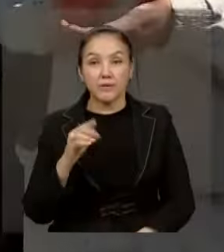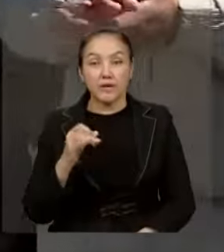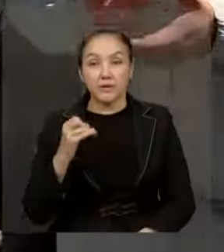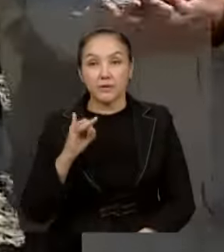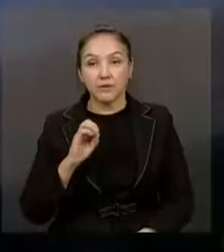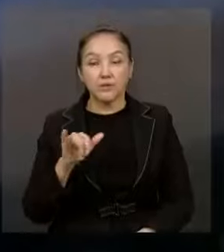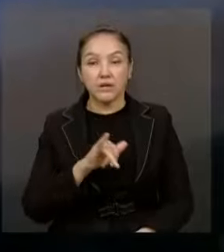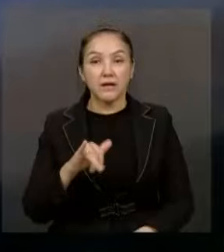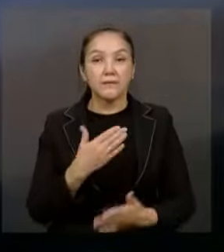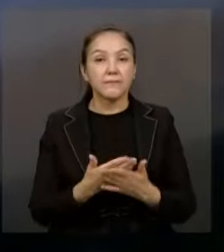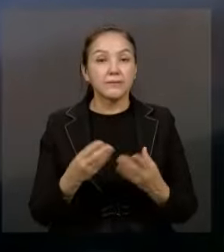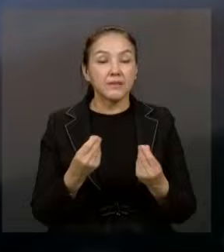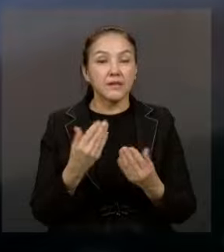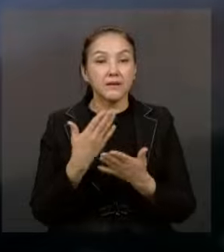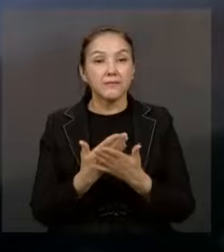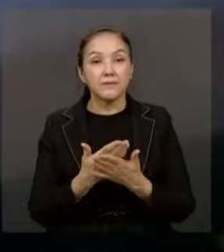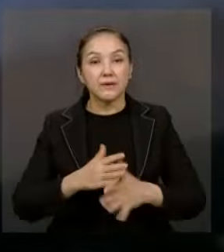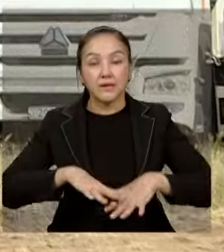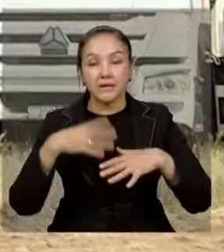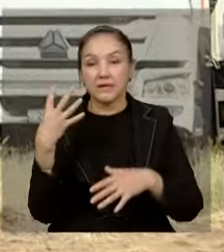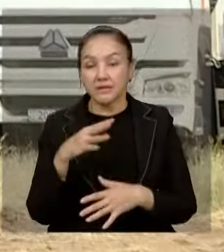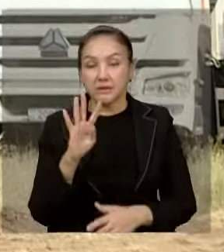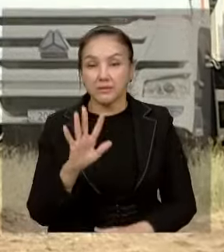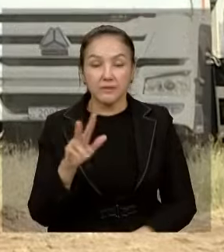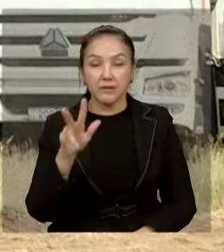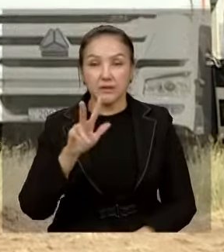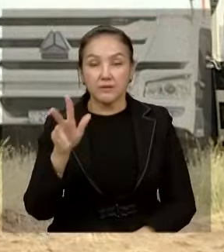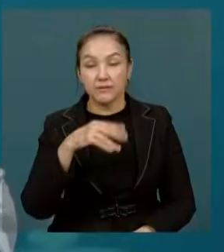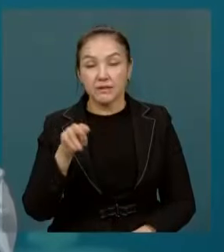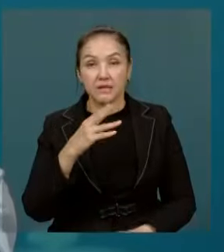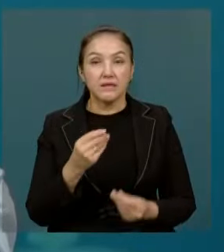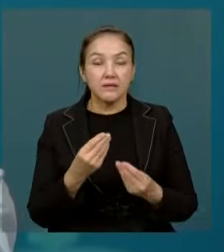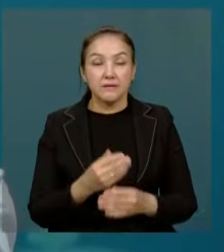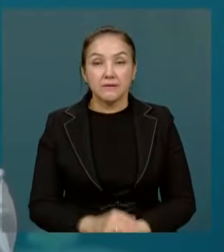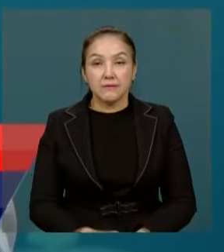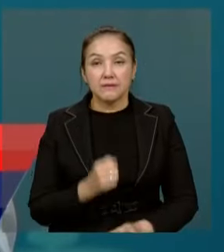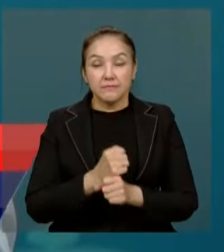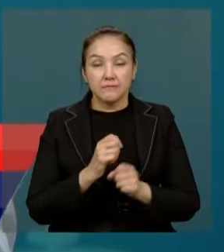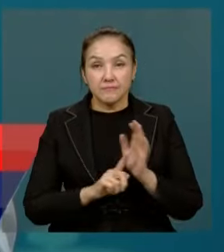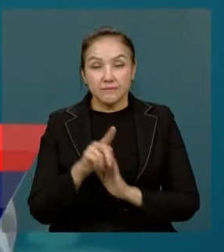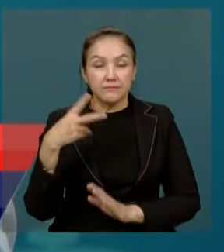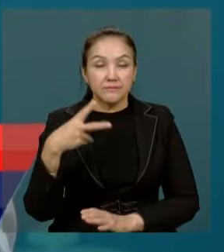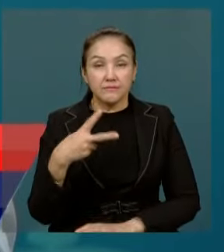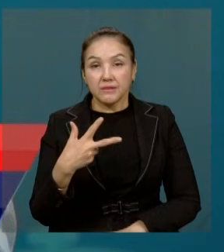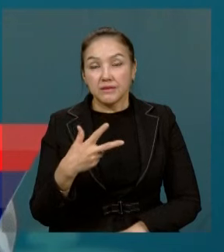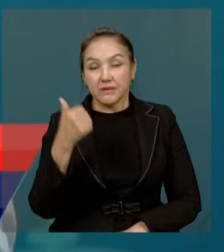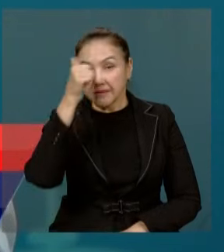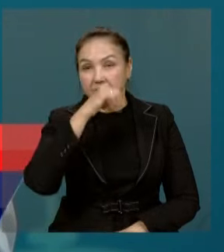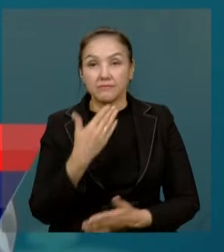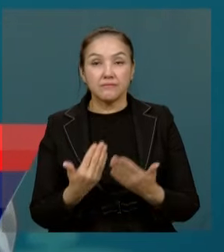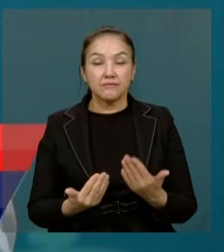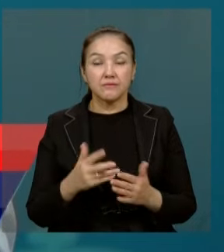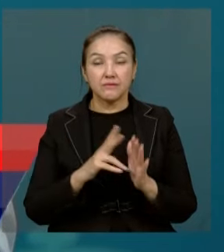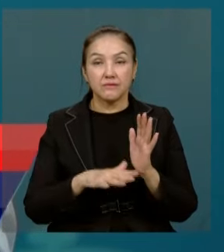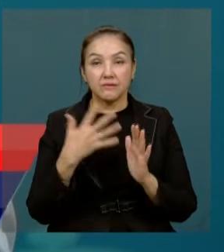Бухара Урал стоимость проекта более 43 млрд тенге работы начаты в 2023 году на сегодняшний день